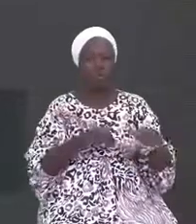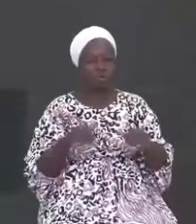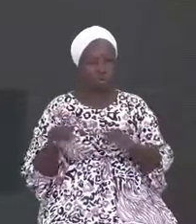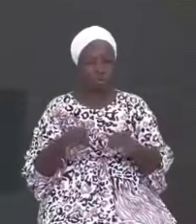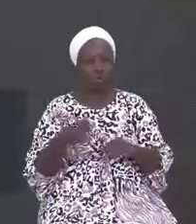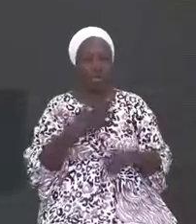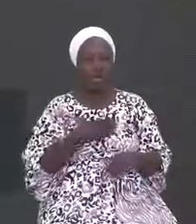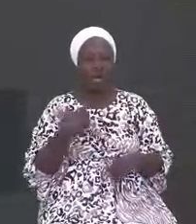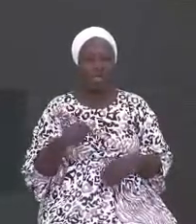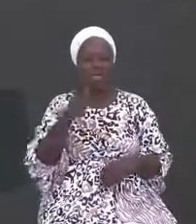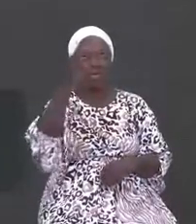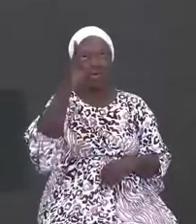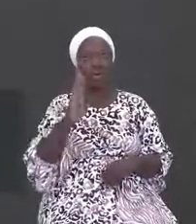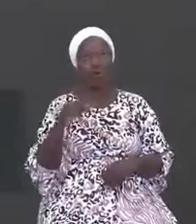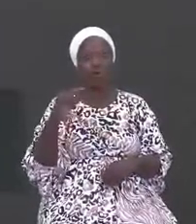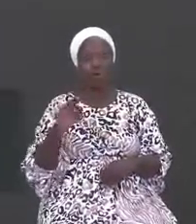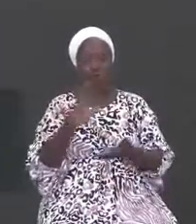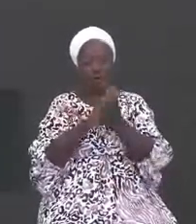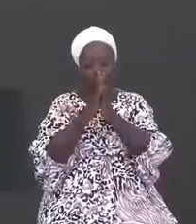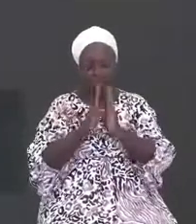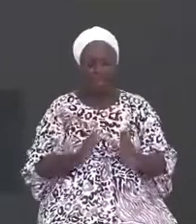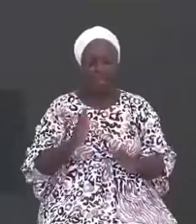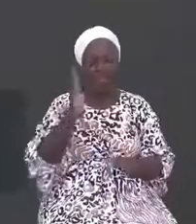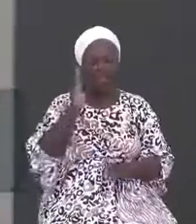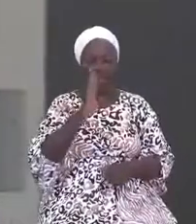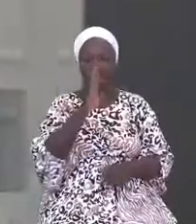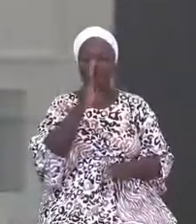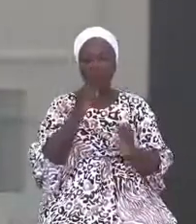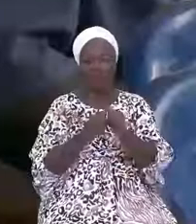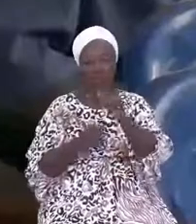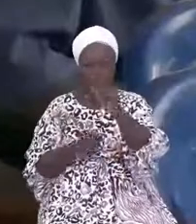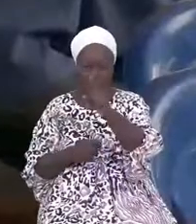Dieu de paix sera avec vous